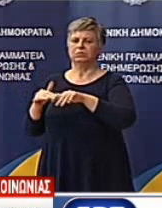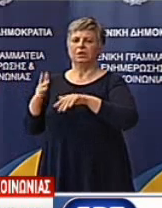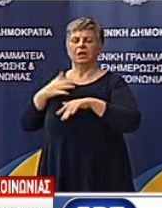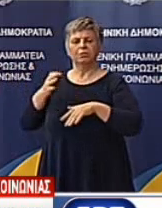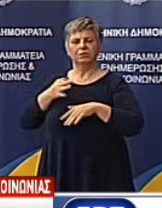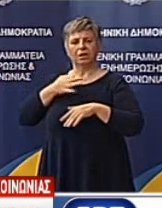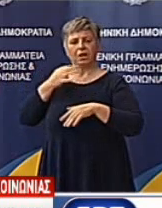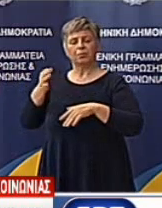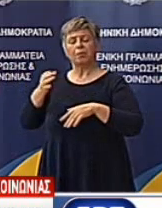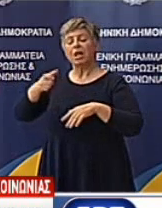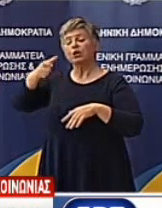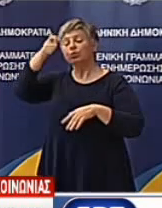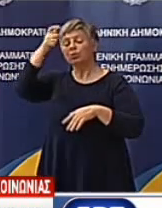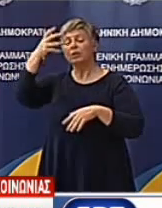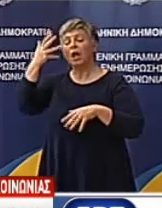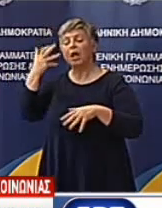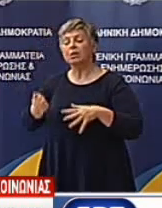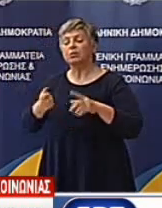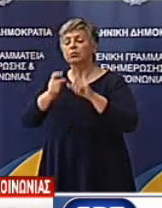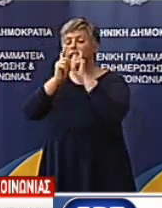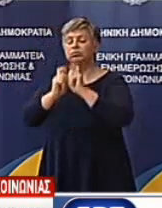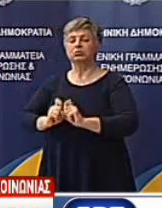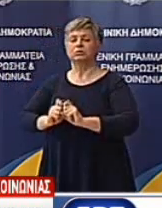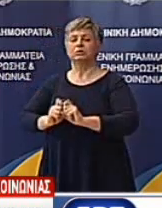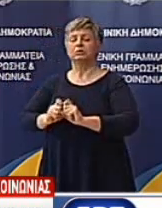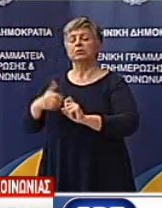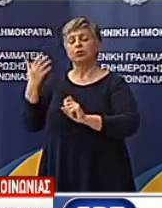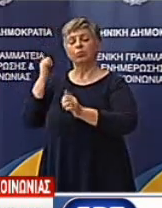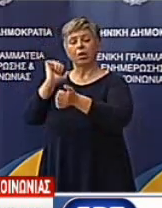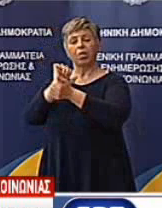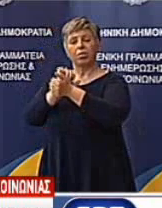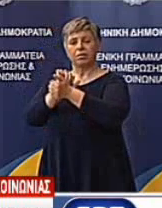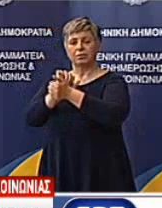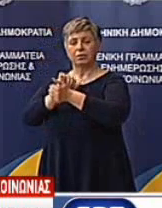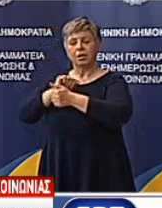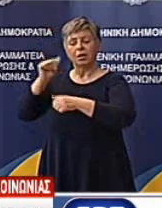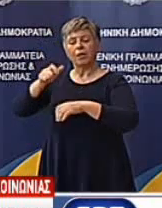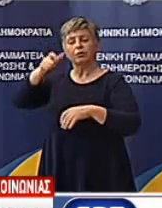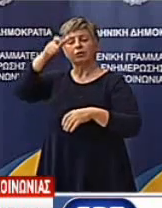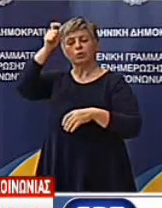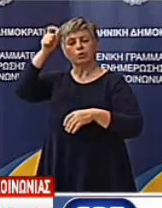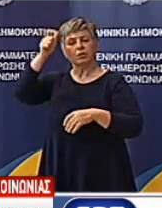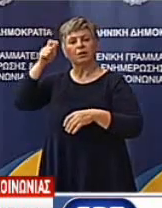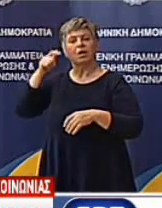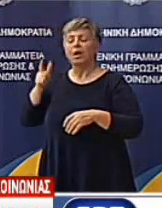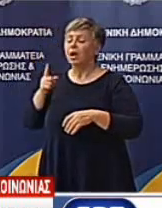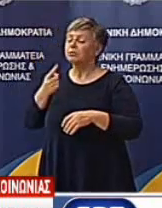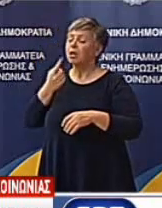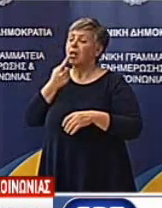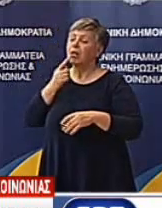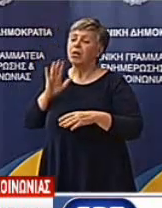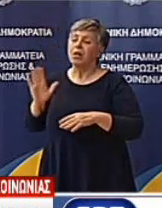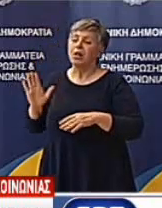έχει αναλάβει κάποιες δεσμεύσεις. Πιστεύουμε ότι και η Τουρκία έχει την πολιτική πρόθεση να υλοποιήσει τις δεσμεύσεις